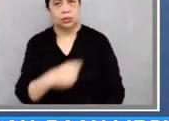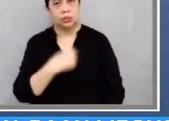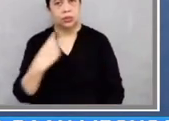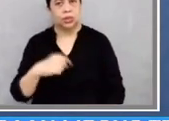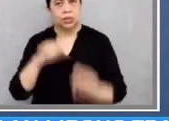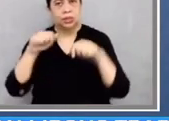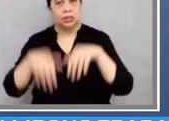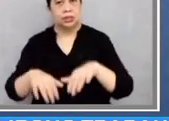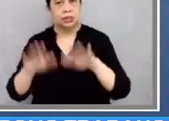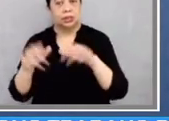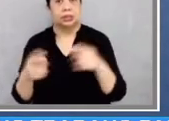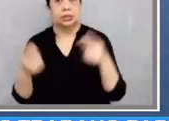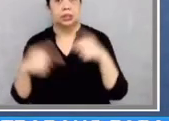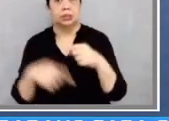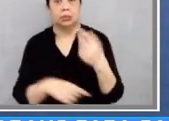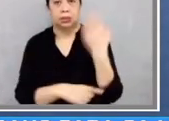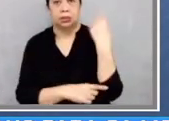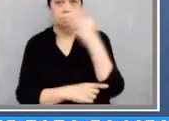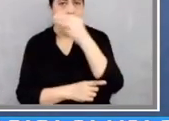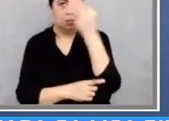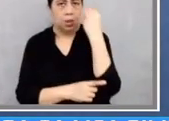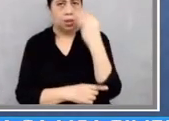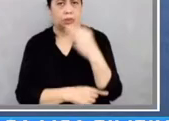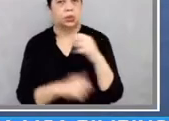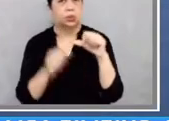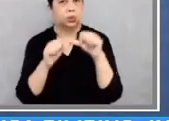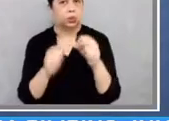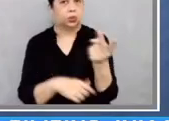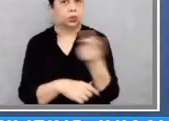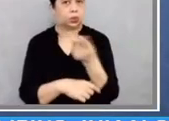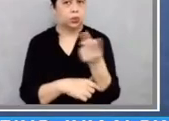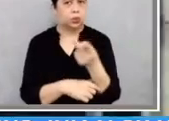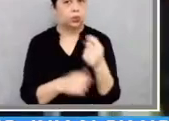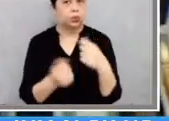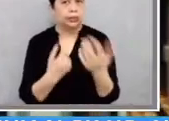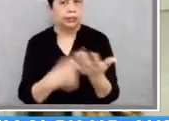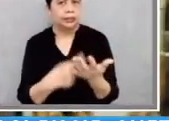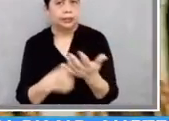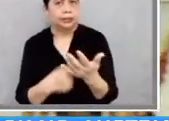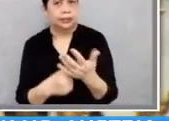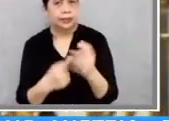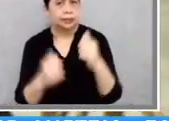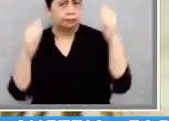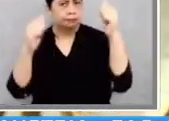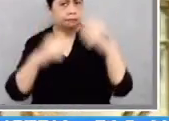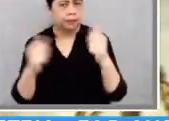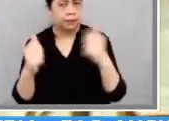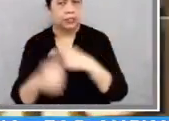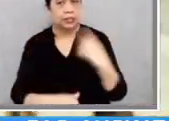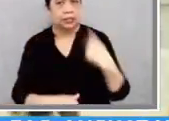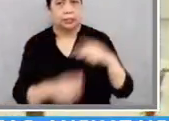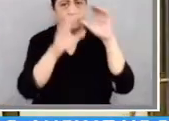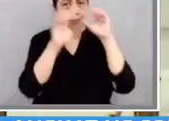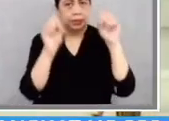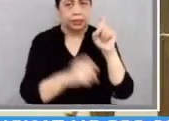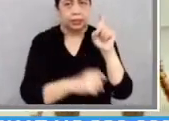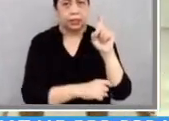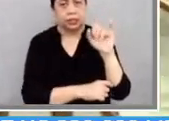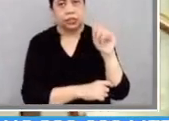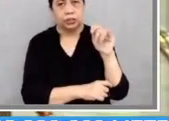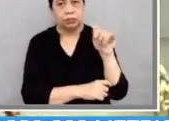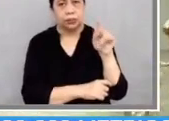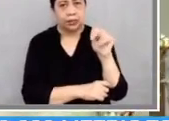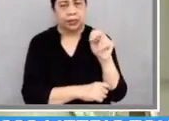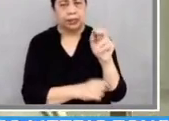Marso. Itutuloy rin daw ni Manalo at Chin ang pagtalakay sa mga napagkasunduan ni Chinese President Xi Jinping at Pangulong